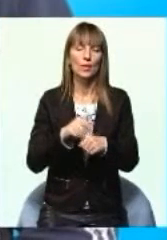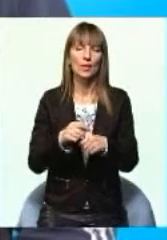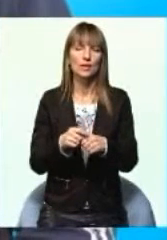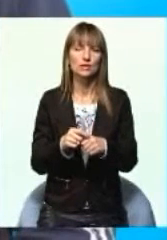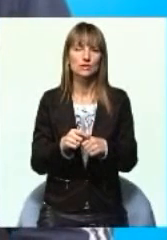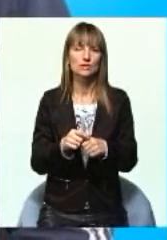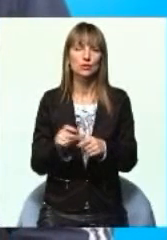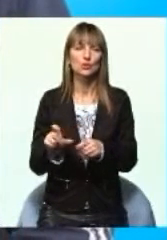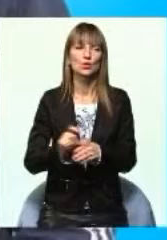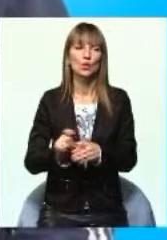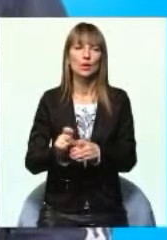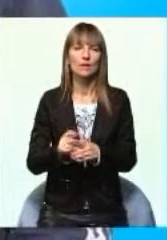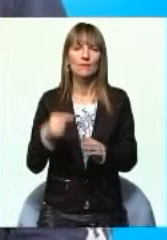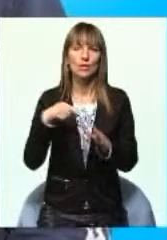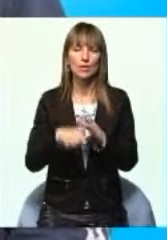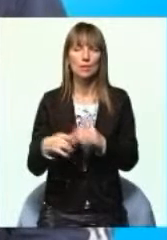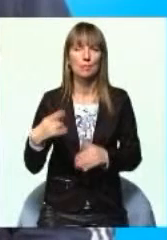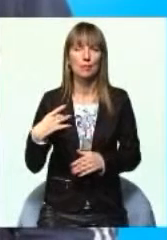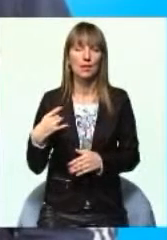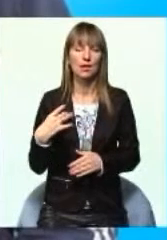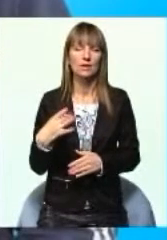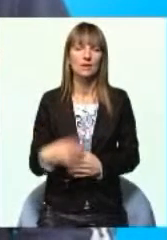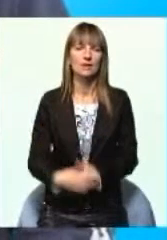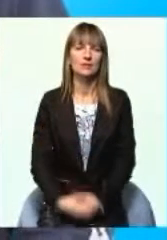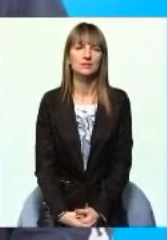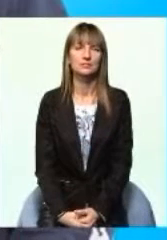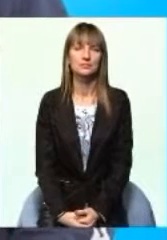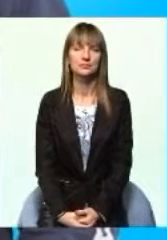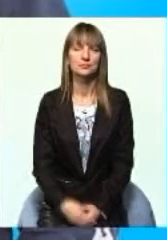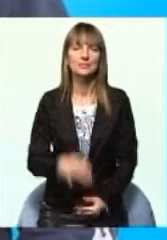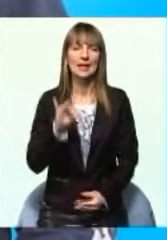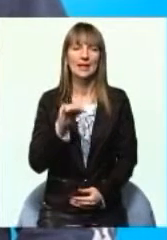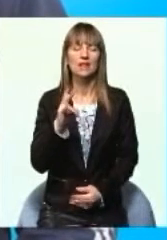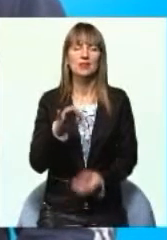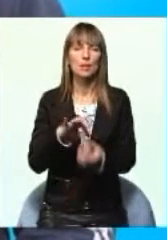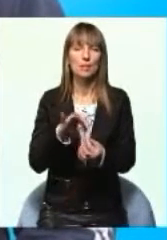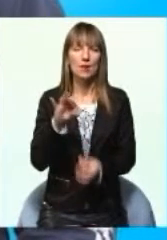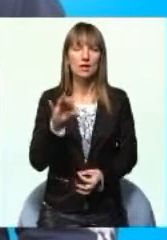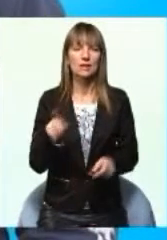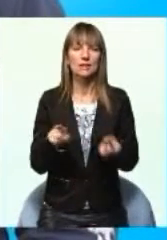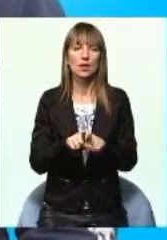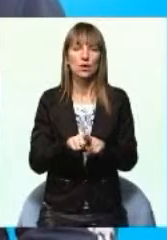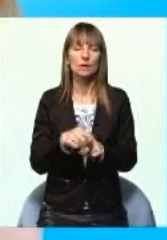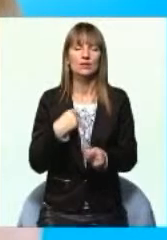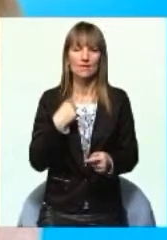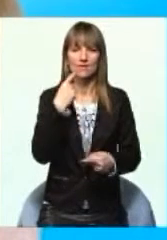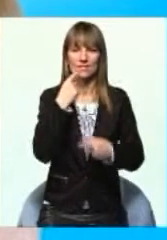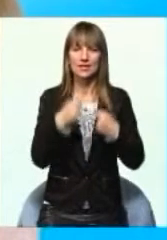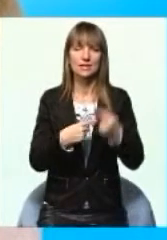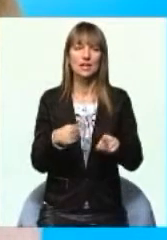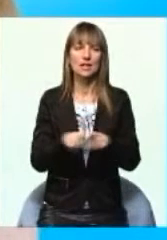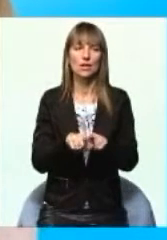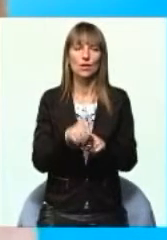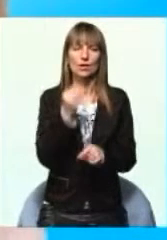клубничные. Шоколадное внутри беленькое и на палочке оно такое. Я всегда такое ем.